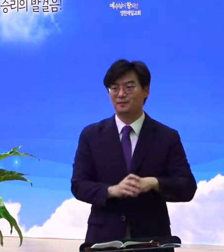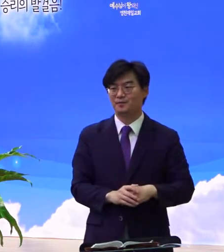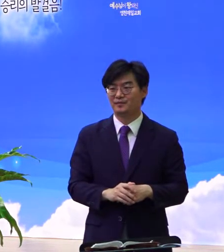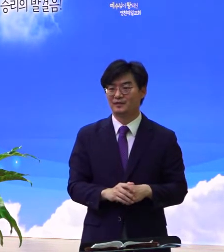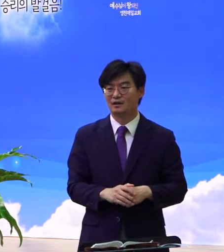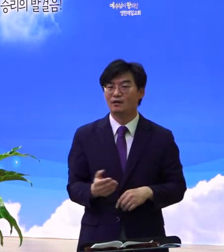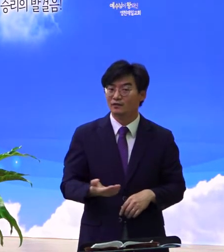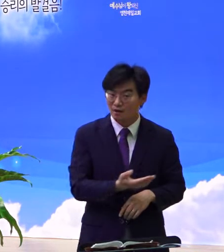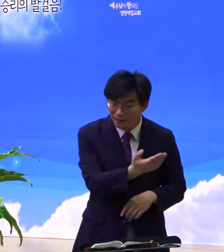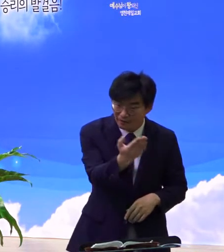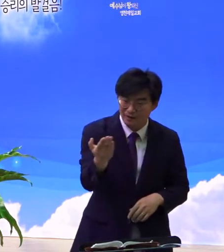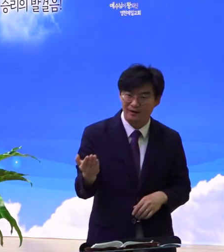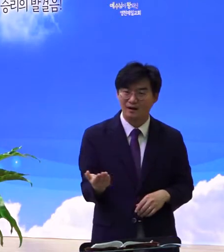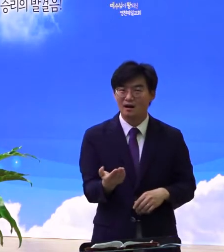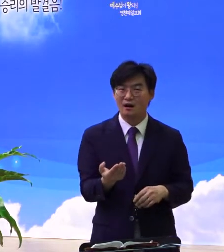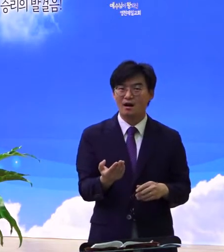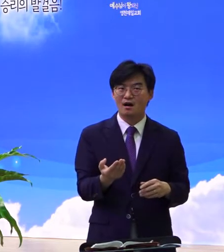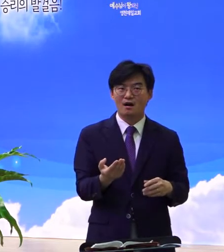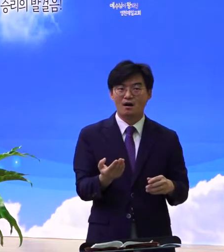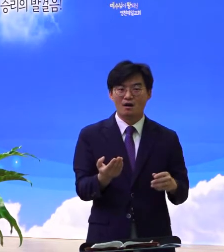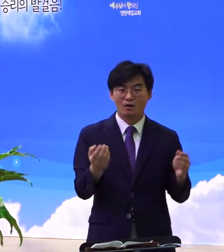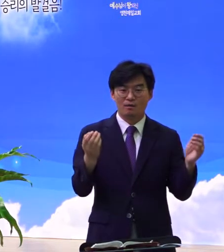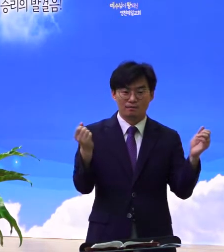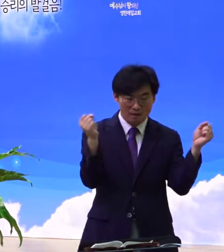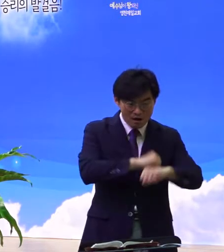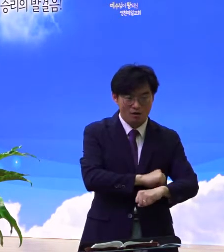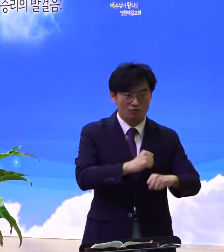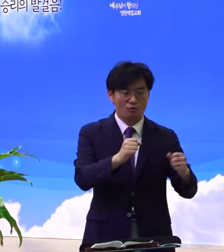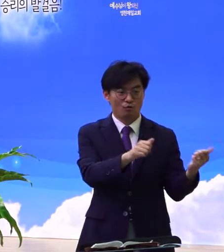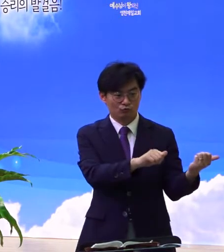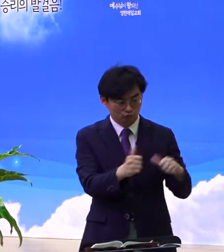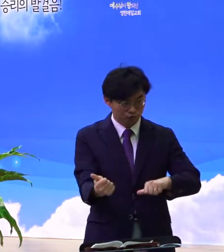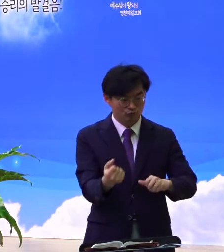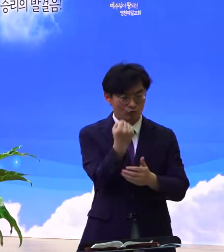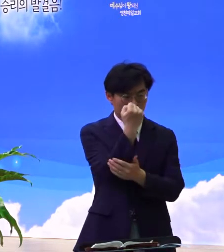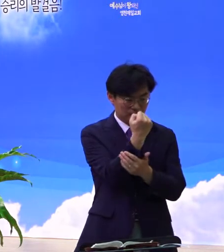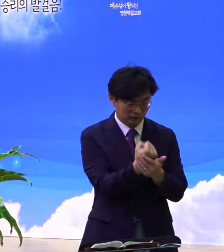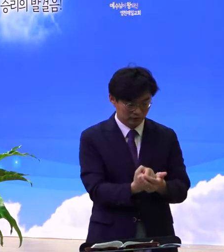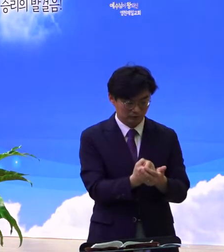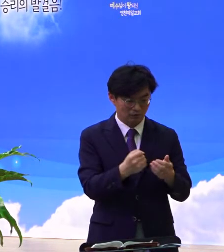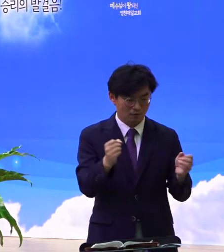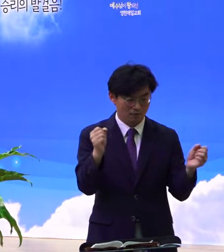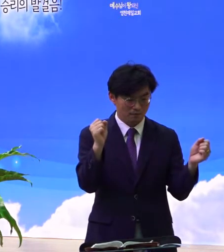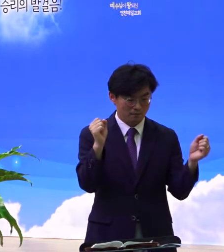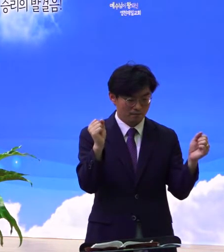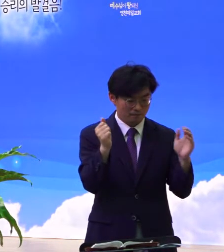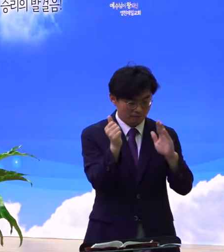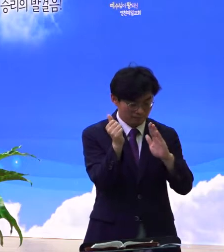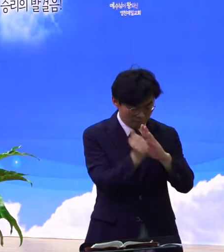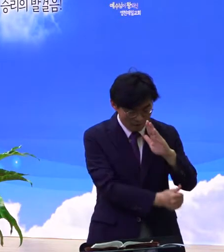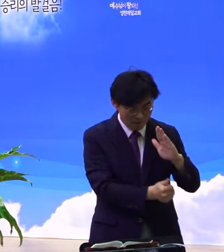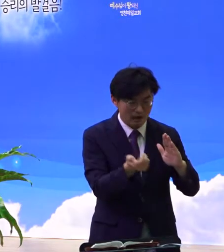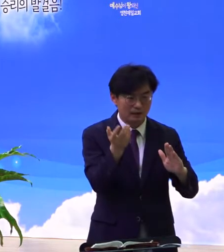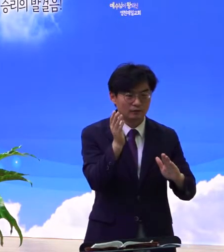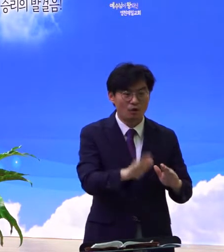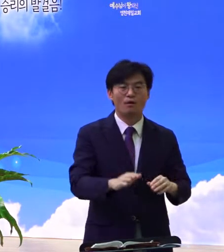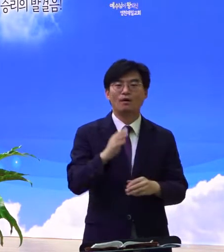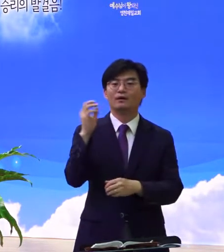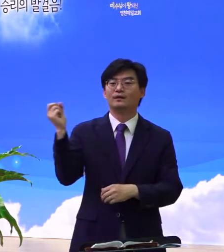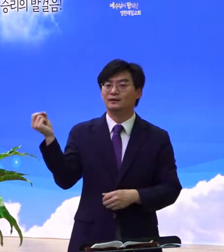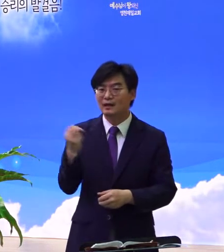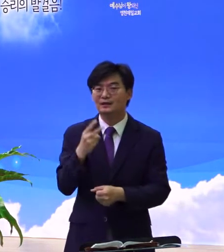살아나리라. 너희가 살아나서 내가 여호와인 줄 알리라. 이것을 선포하라고 했습니다. 에스겔